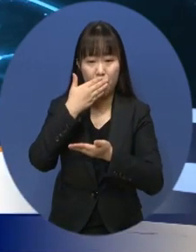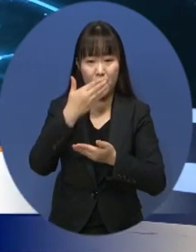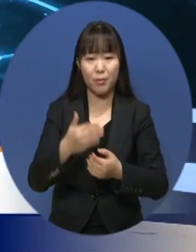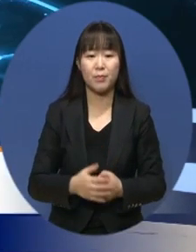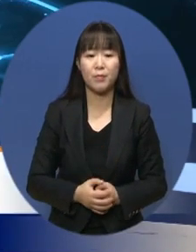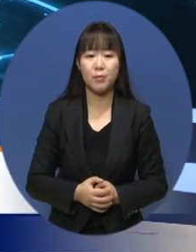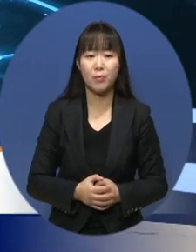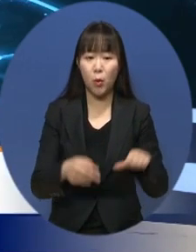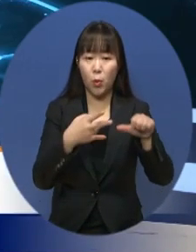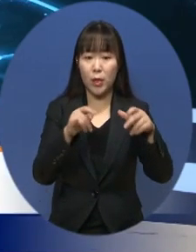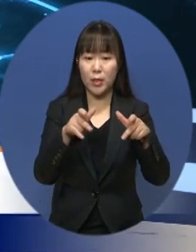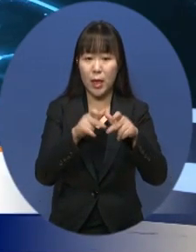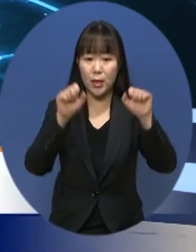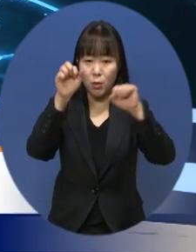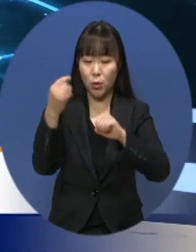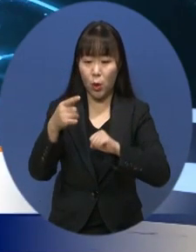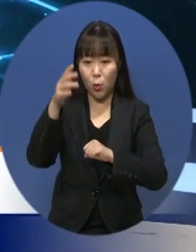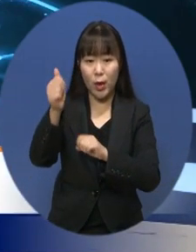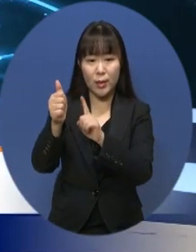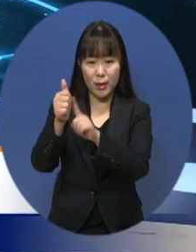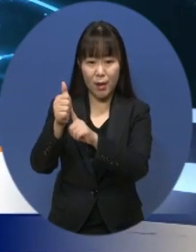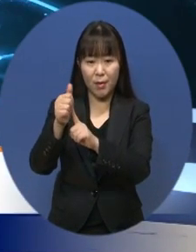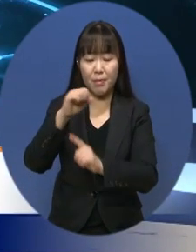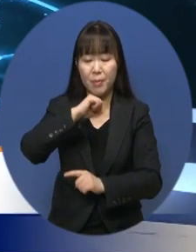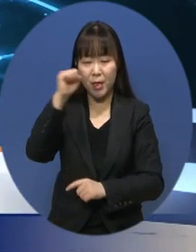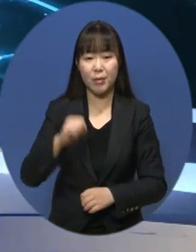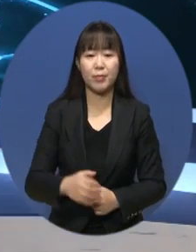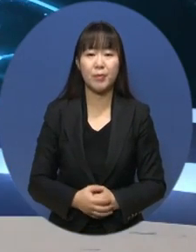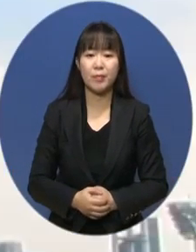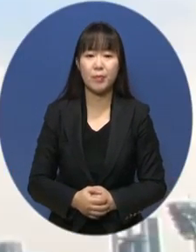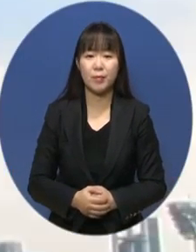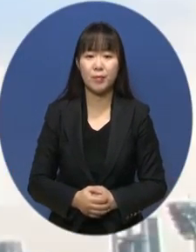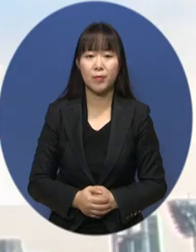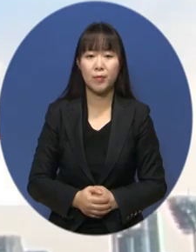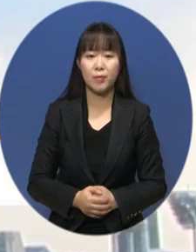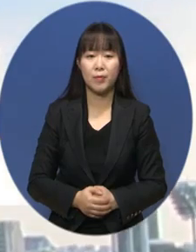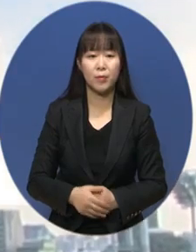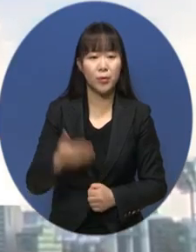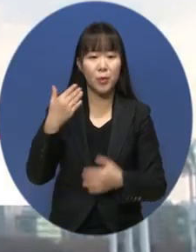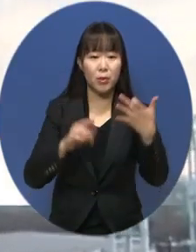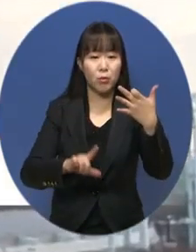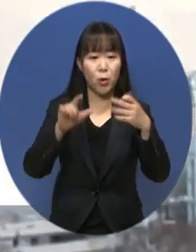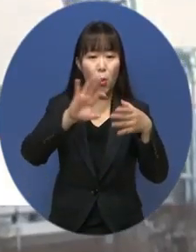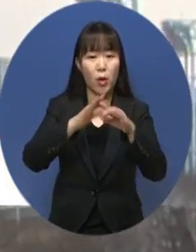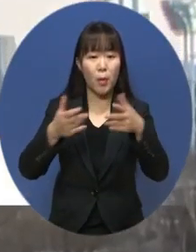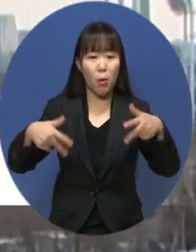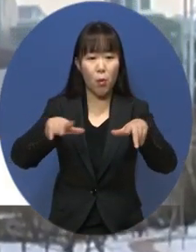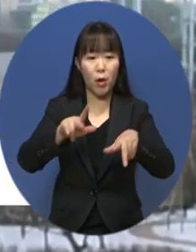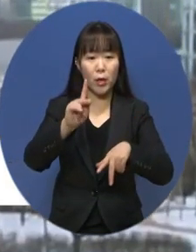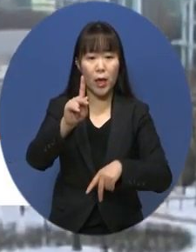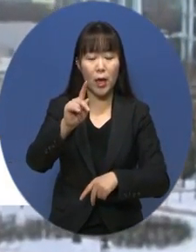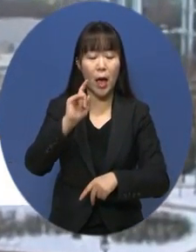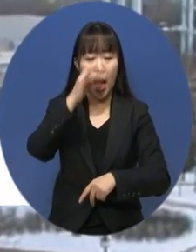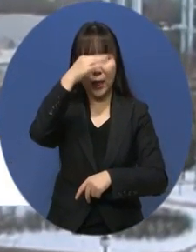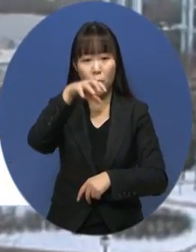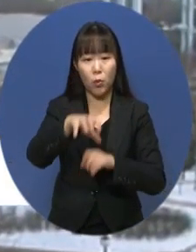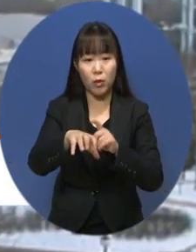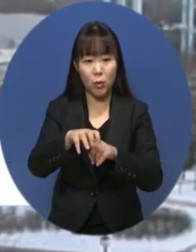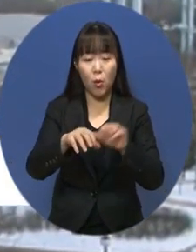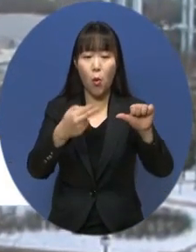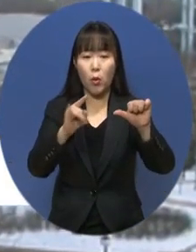제 옷 l 장애인체육회 회장이 선출되었습니다 지난 19일 올림픽공원 k 아트홀에서 제